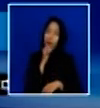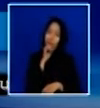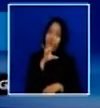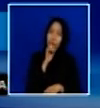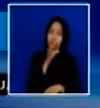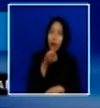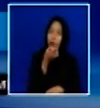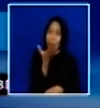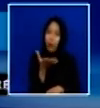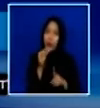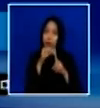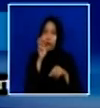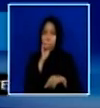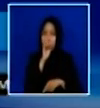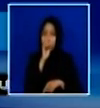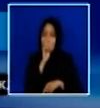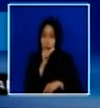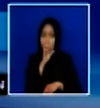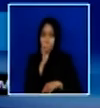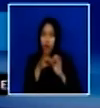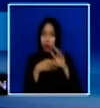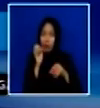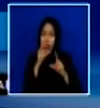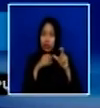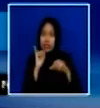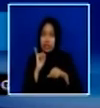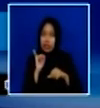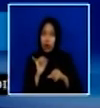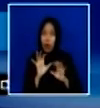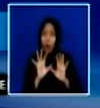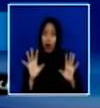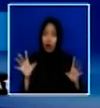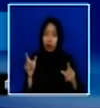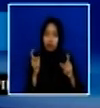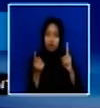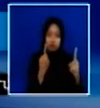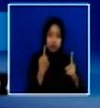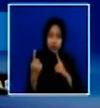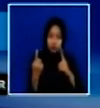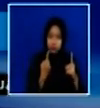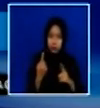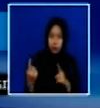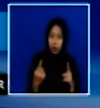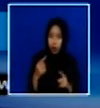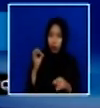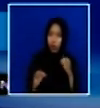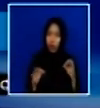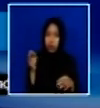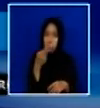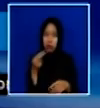apa Hai banyak wisatawan baik yang dari lokal maupun mancanegara bisa hadir